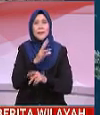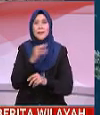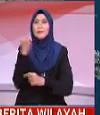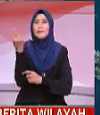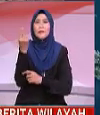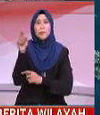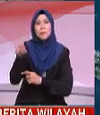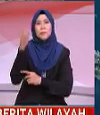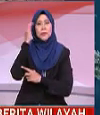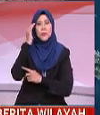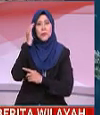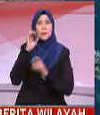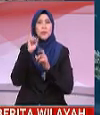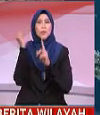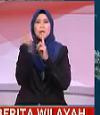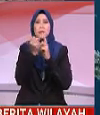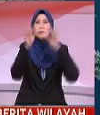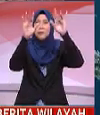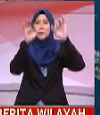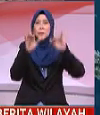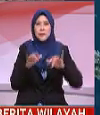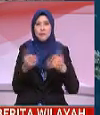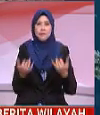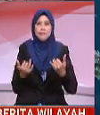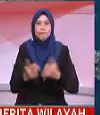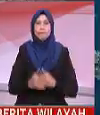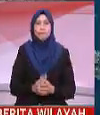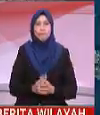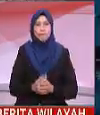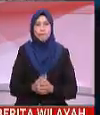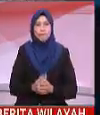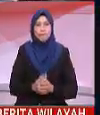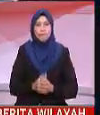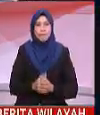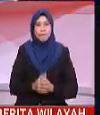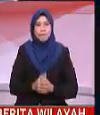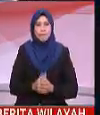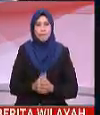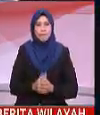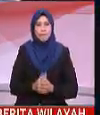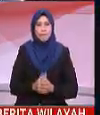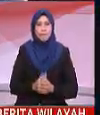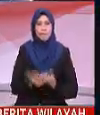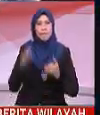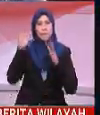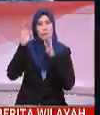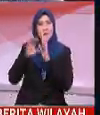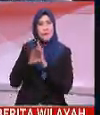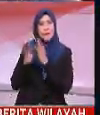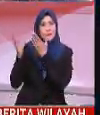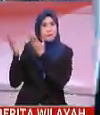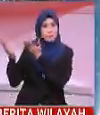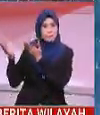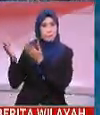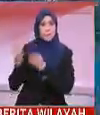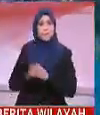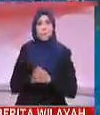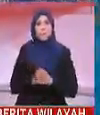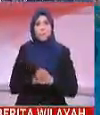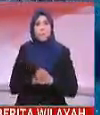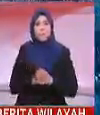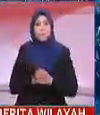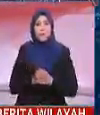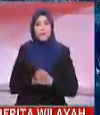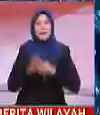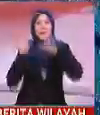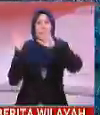juga sentiasa peka dengan keadaan cuaca semasa. Melalui paparan imej carta angin semasa pula, diperhatikan